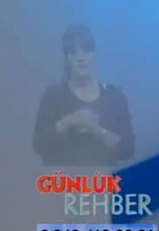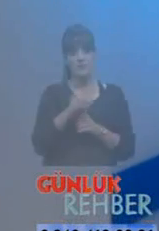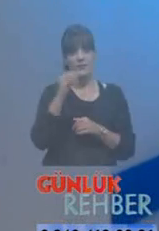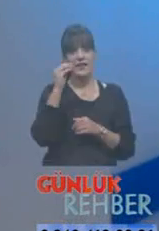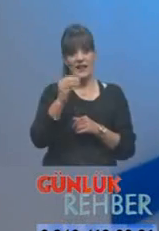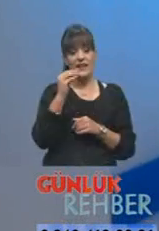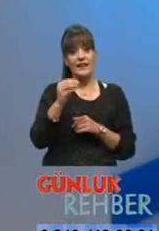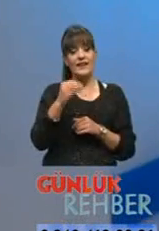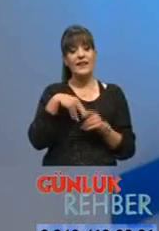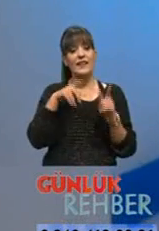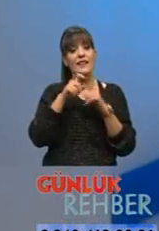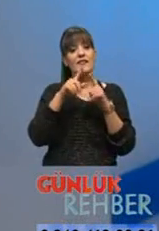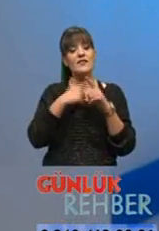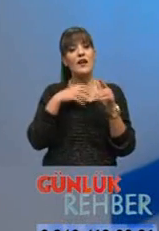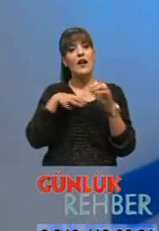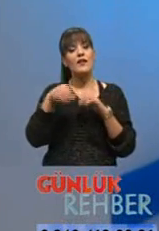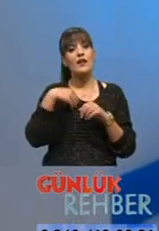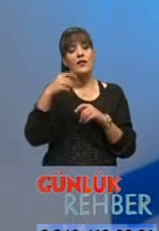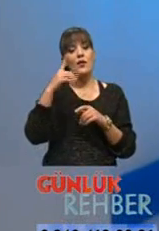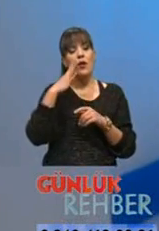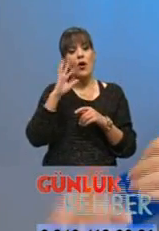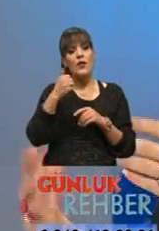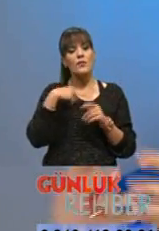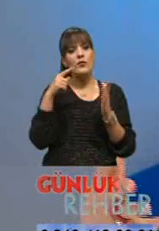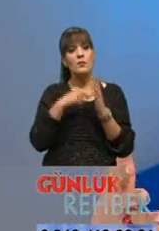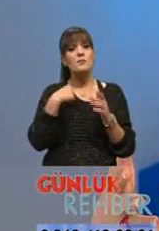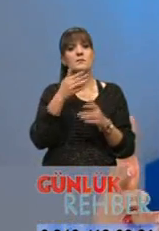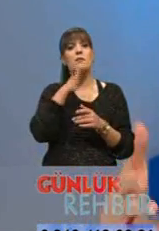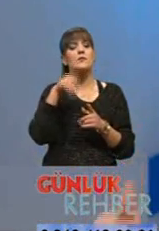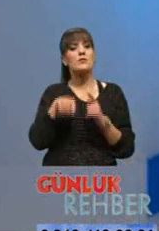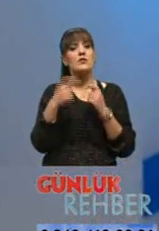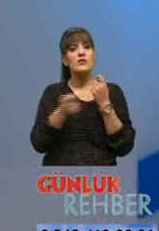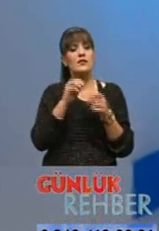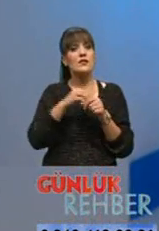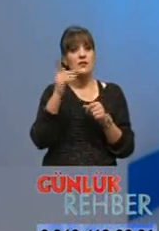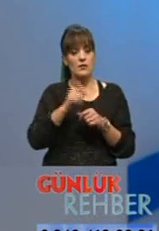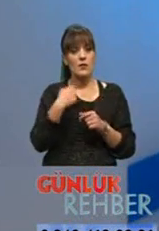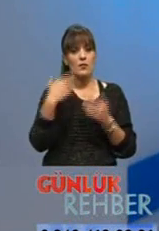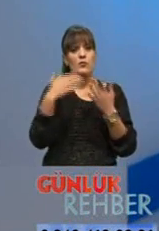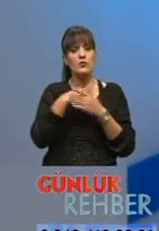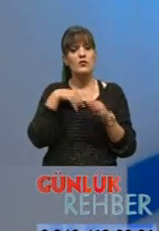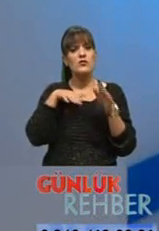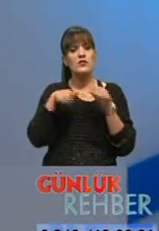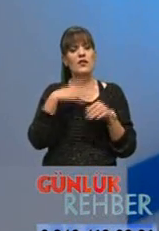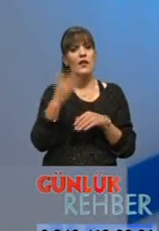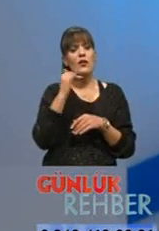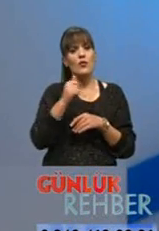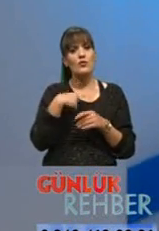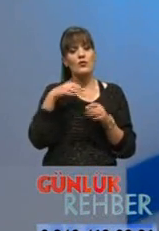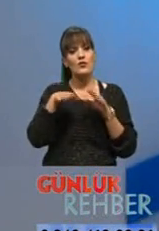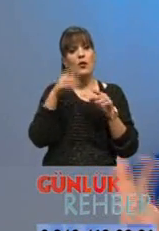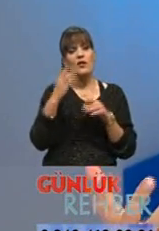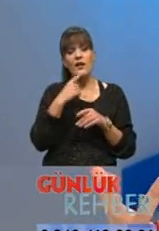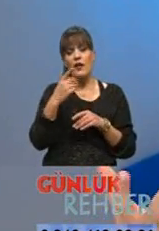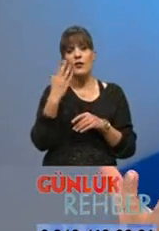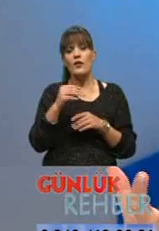İyi DJ'yi ayıran özelliği nedir? Püf noktası nedir? Çünkü biz bilmeyiz bu işin nasıl yapıldığını ama ya bu gece DJ'ni kötü çaldı ya diyen de